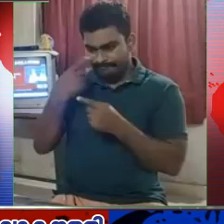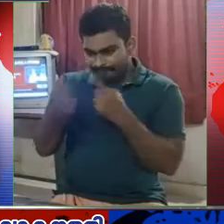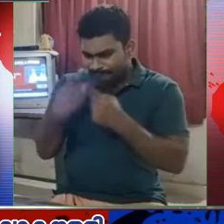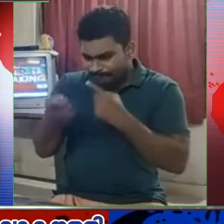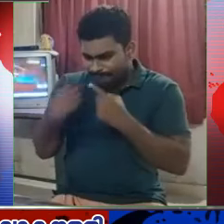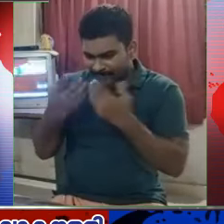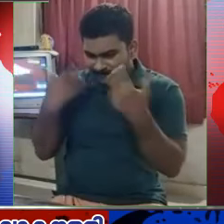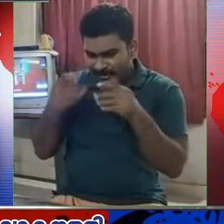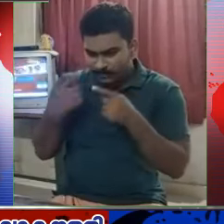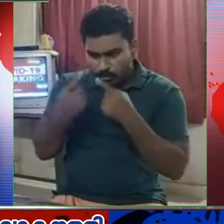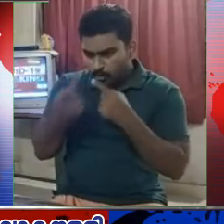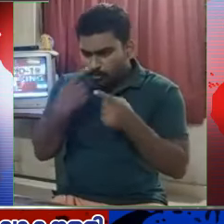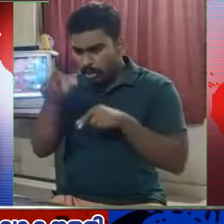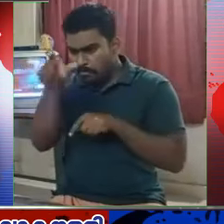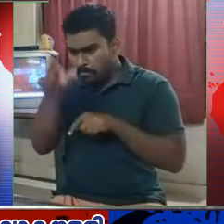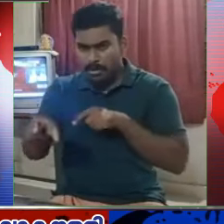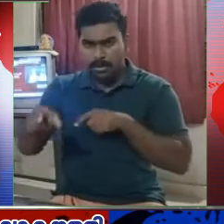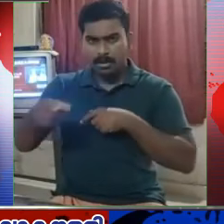കൂടുതൽ ശക്തമാക്കണമെന്ന്